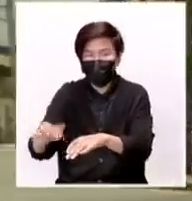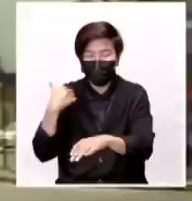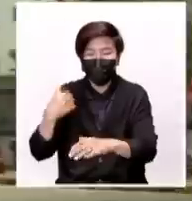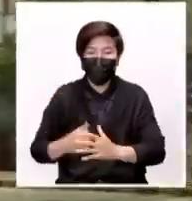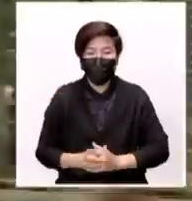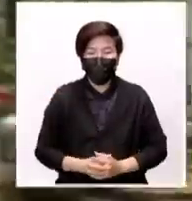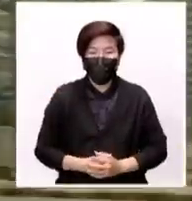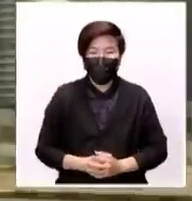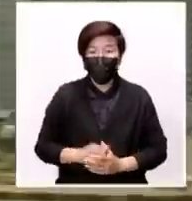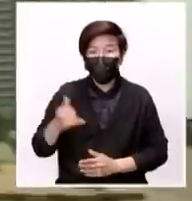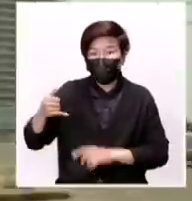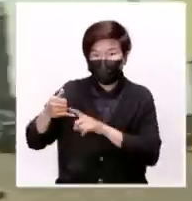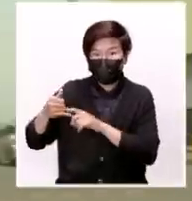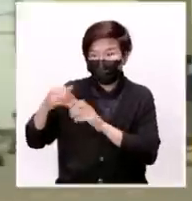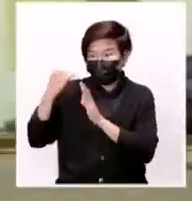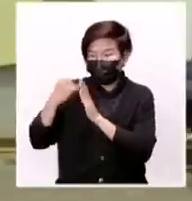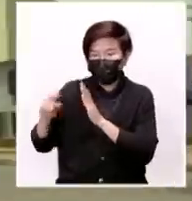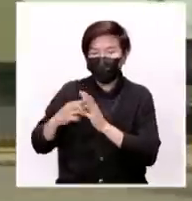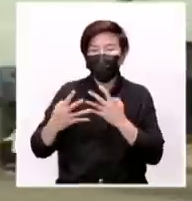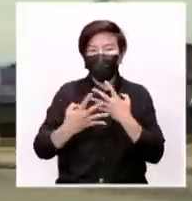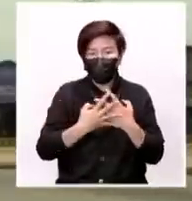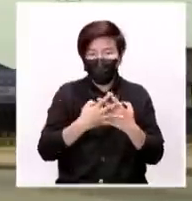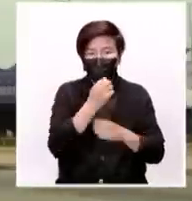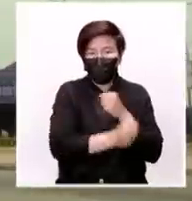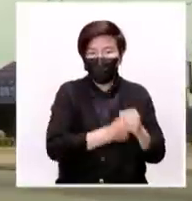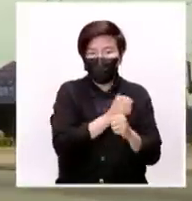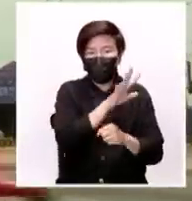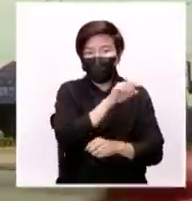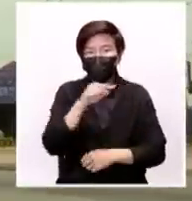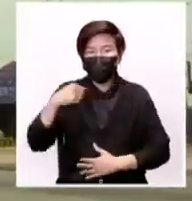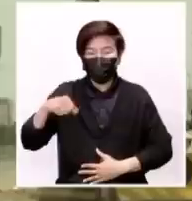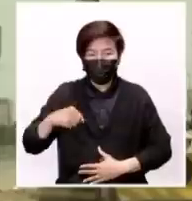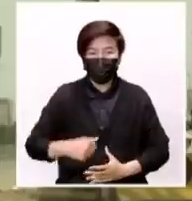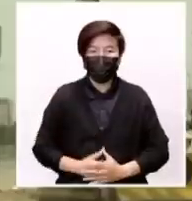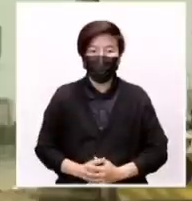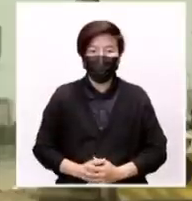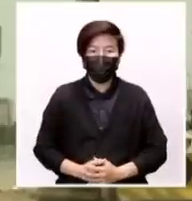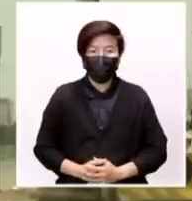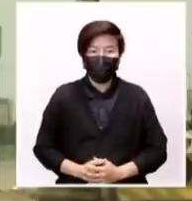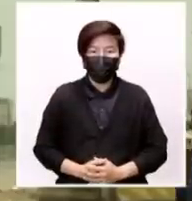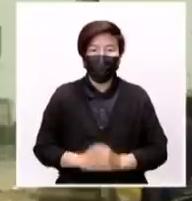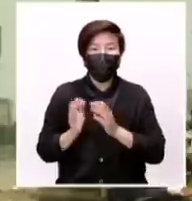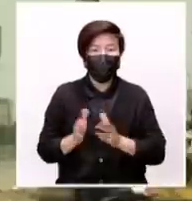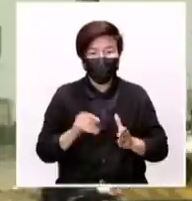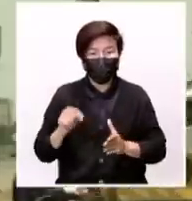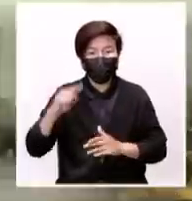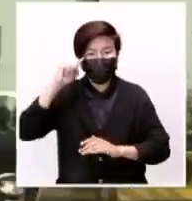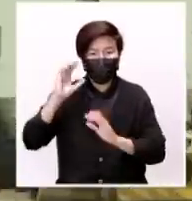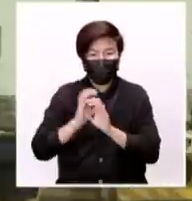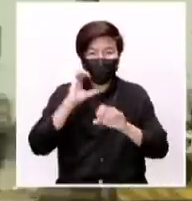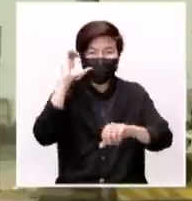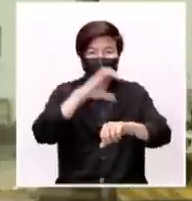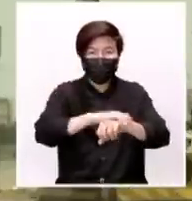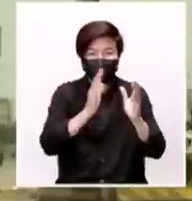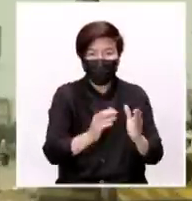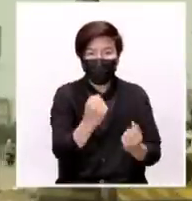ถ้าเกิดว่าถูกตัดสินว่ามีความผิดนะคะอาจจะมีโทษจำคุกระหว่าง5ถึง10ปีเลยส่วนอีกรณีนึงตำรวจจับกลุ่มคนขับ